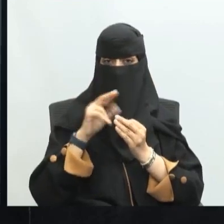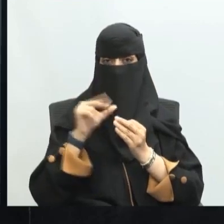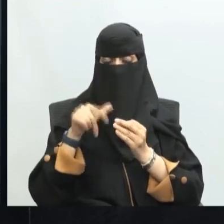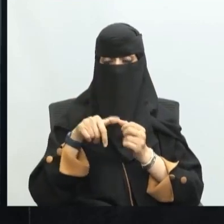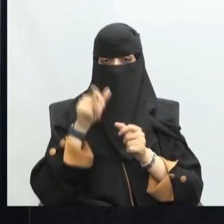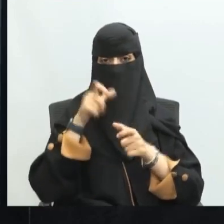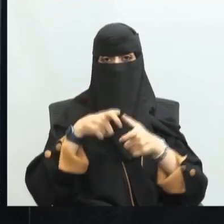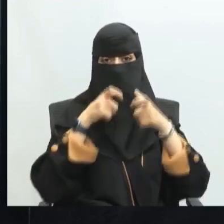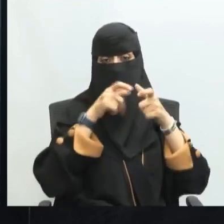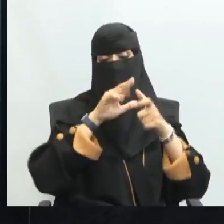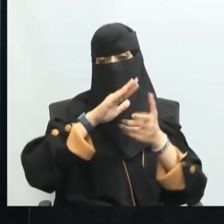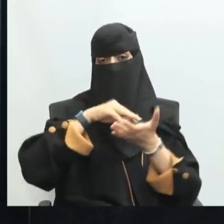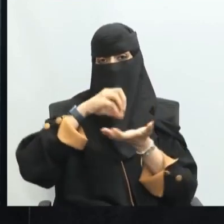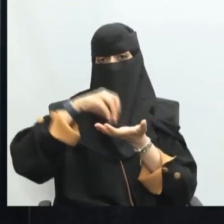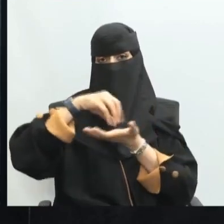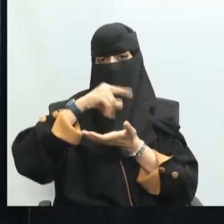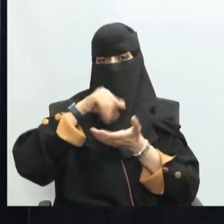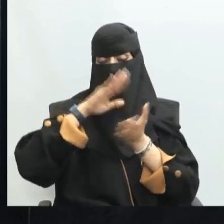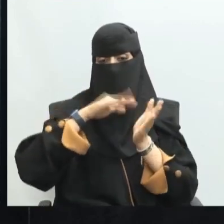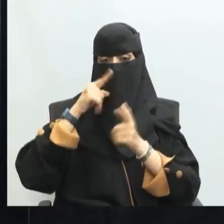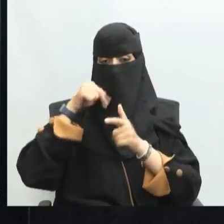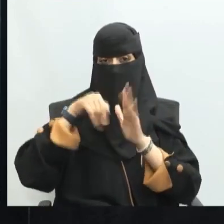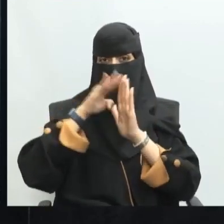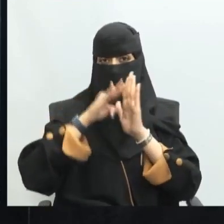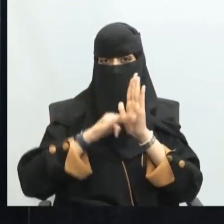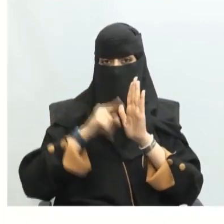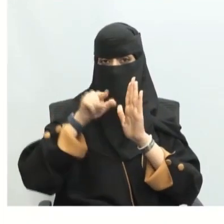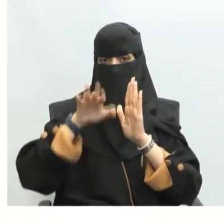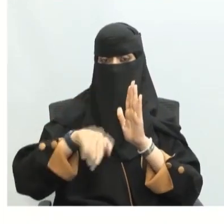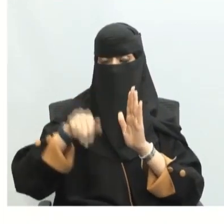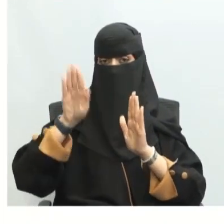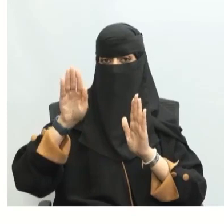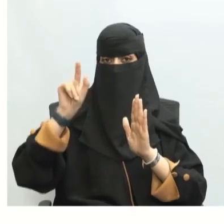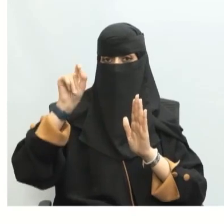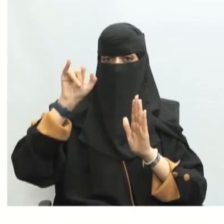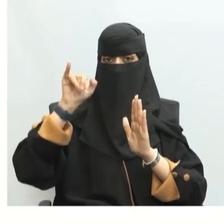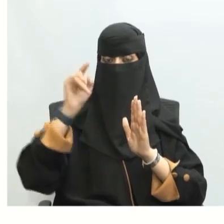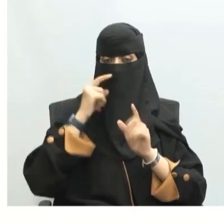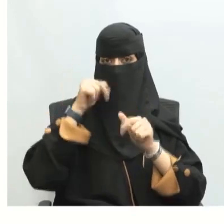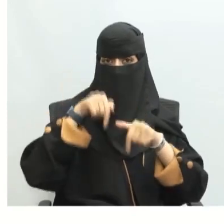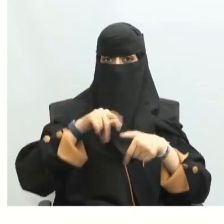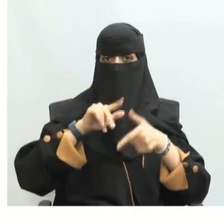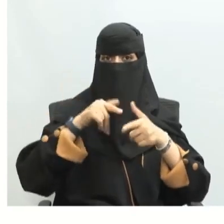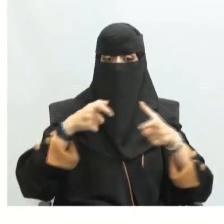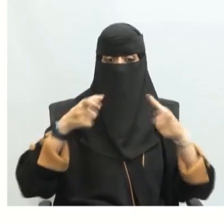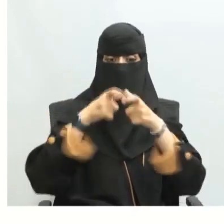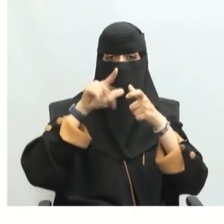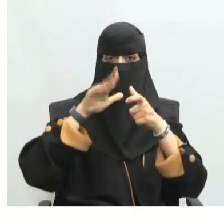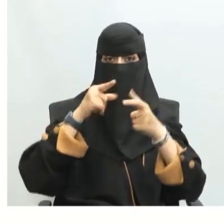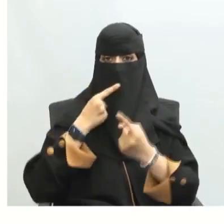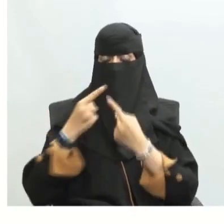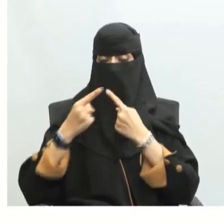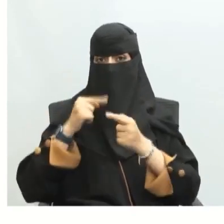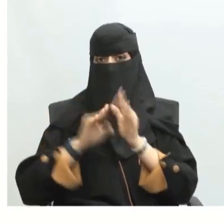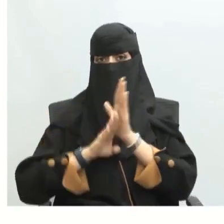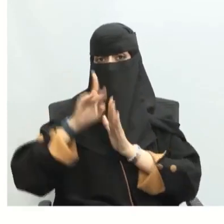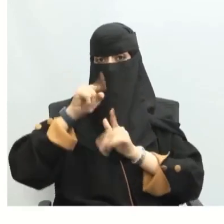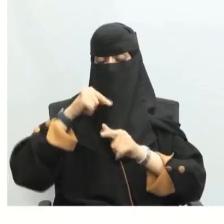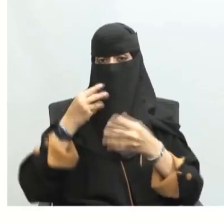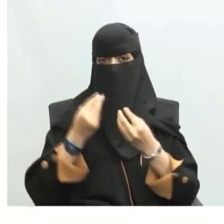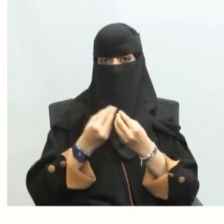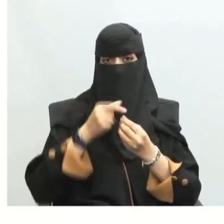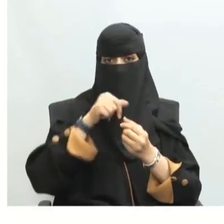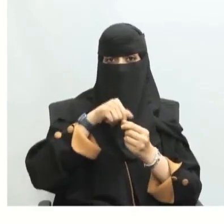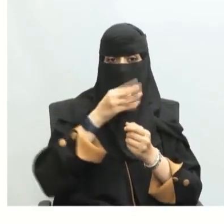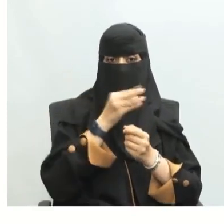هنا برنامج سفير يعقد لقاء وحوار حضاري مع ابناء الشعب